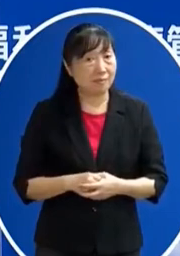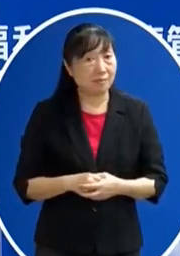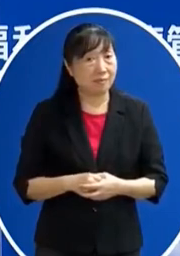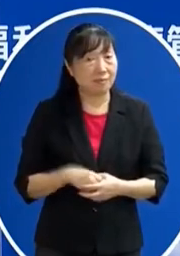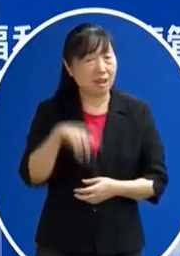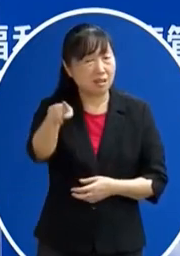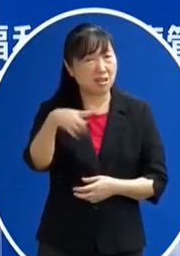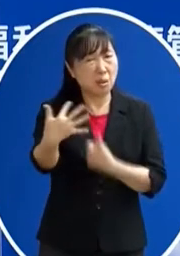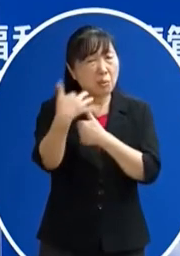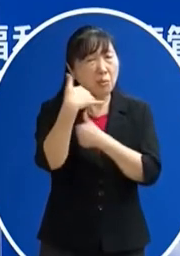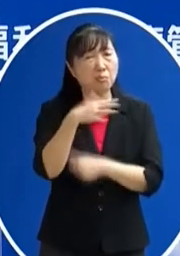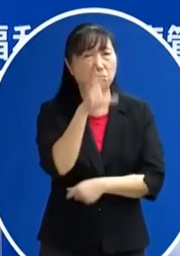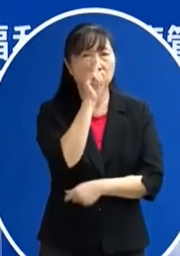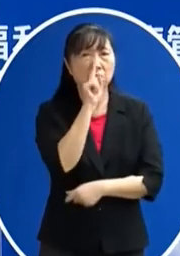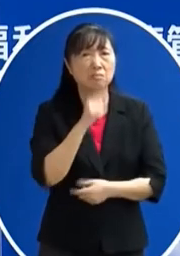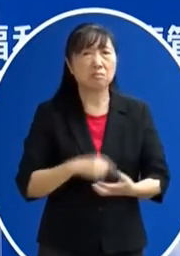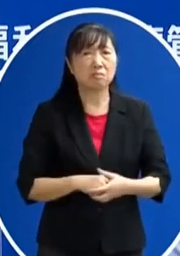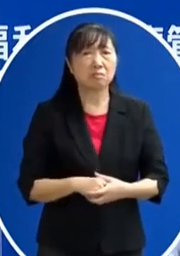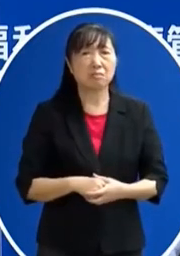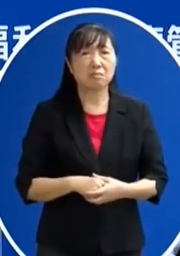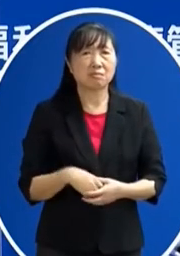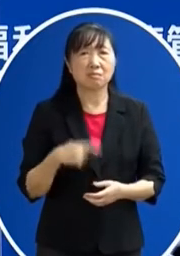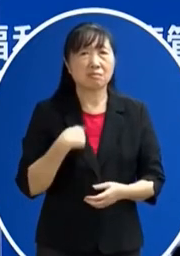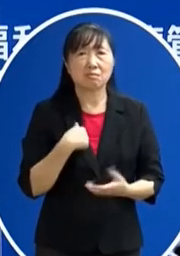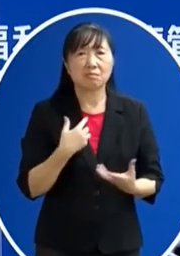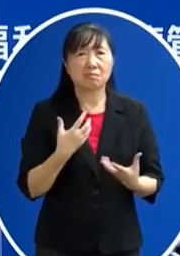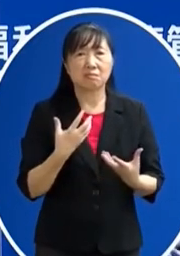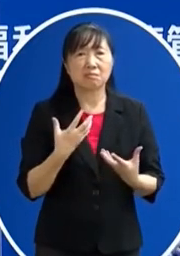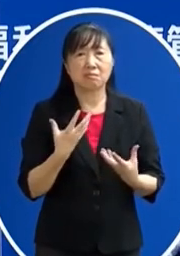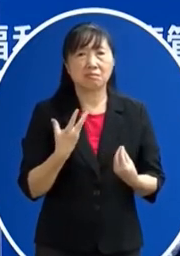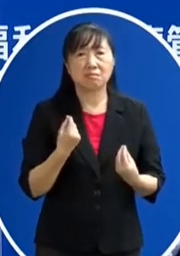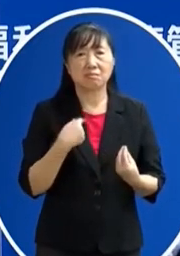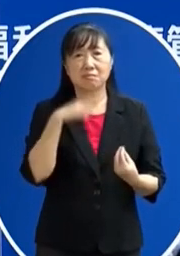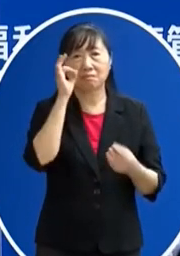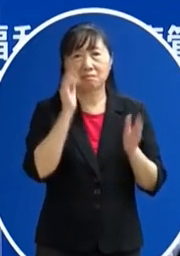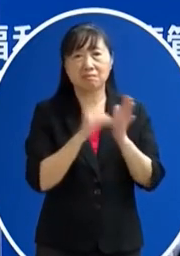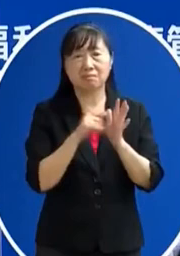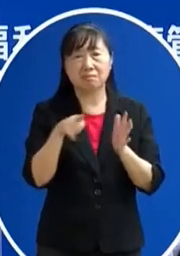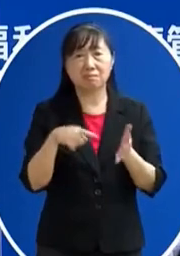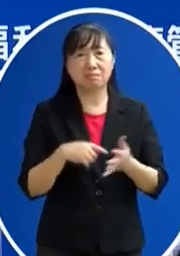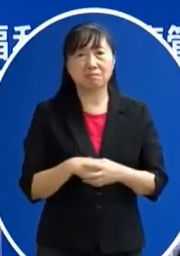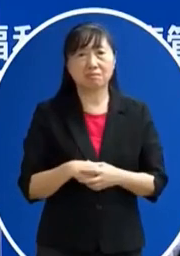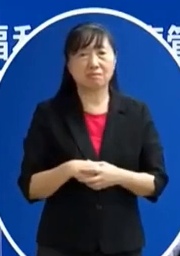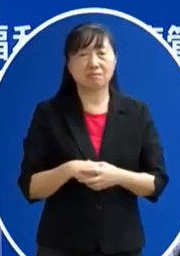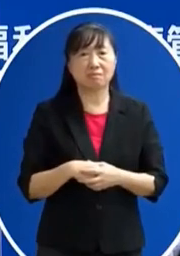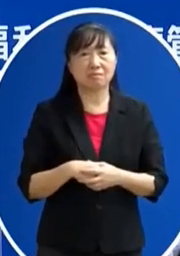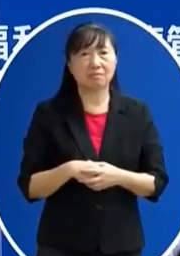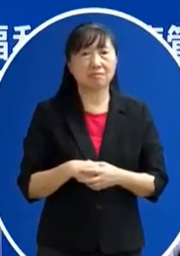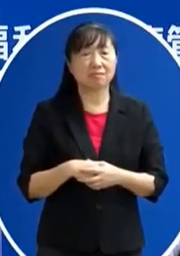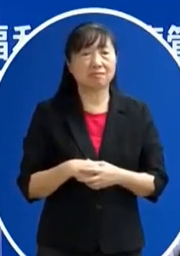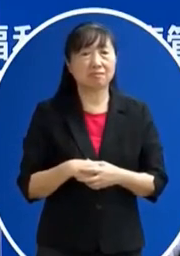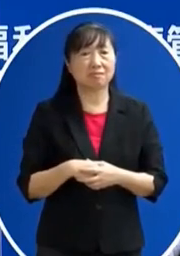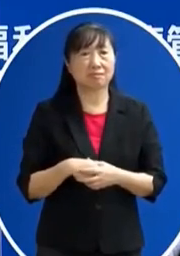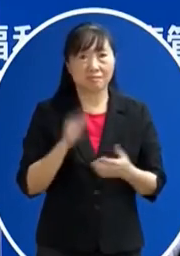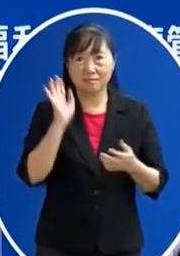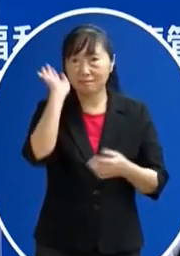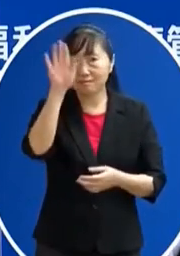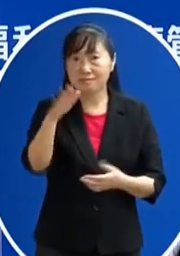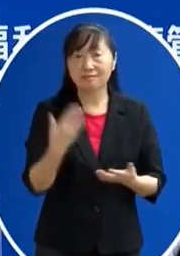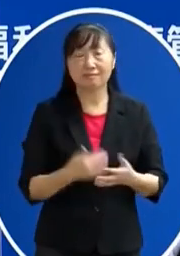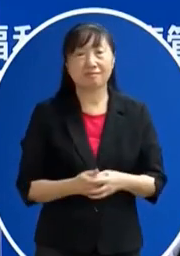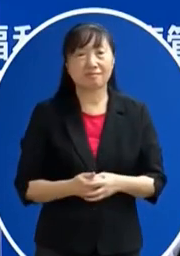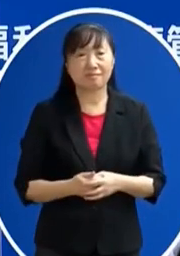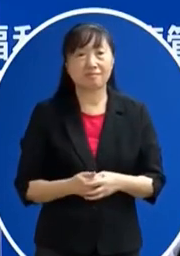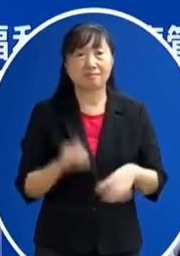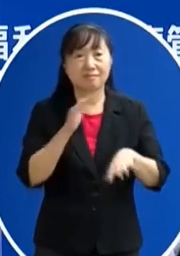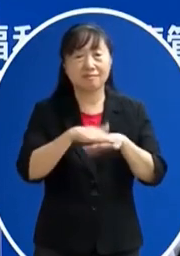有点奇怪，我以前的眼睛没有看，没有办法看到现在的结果了，哦，对不对？哦，但是未来可能有